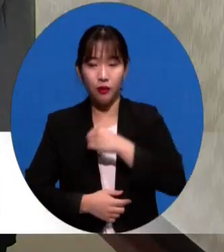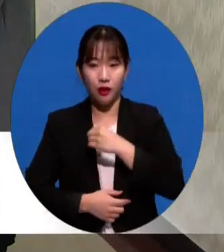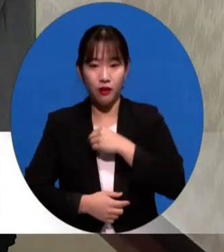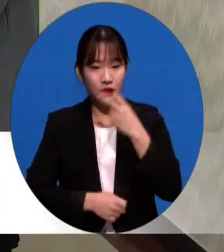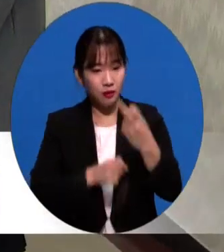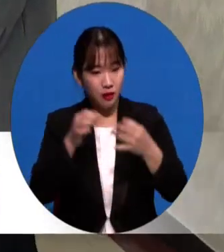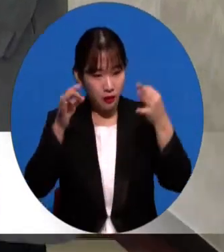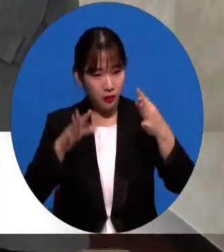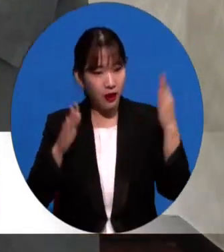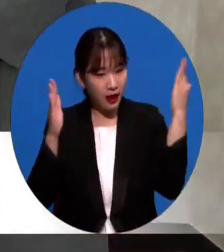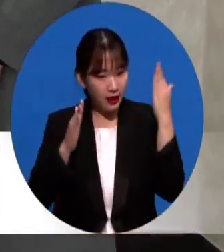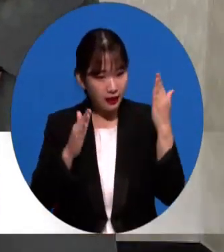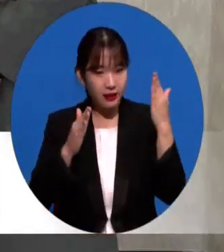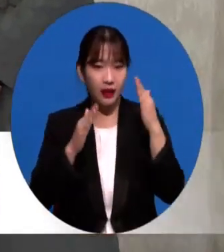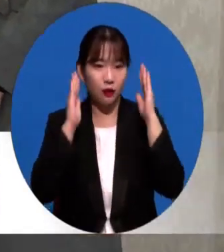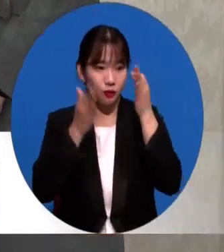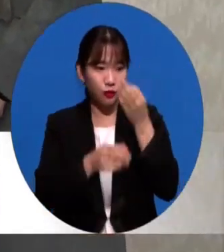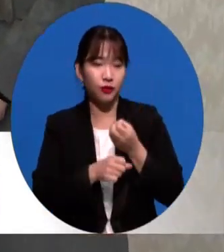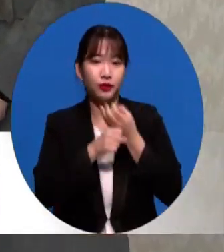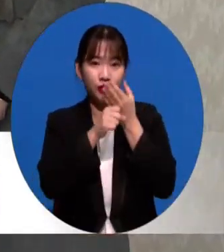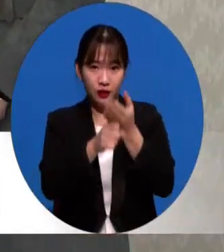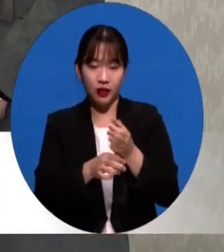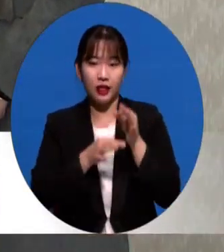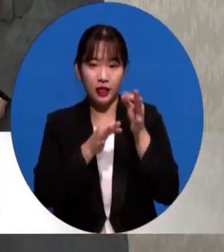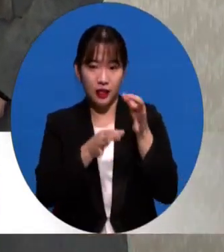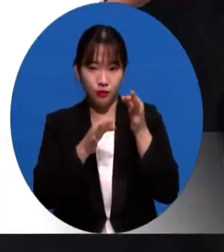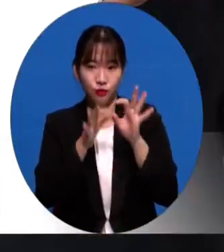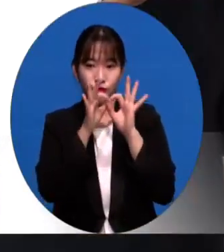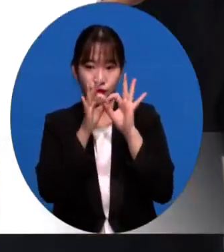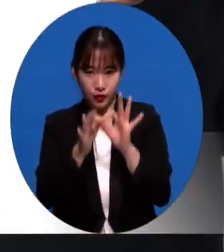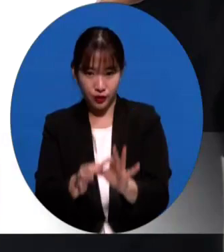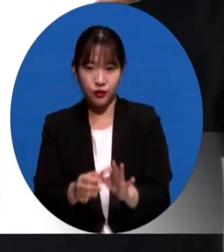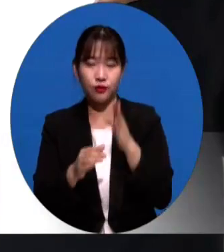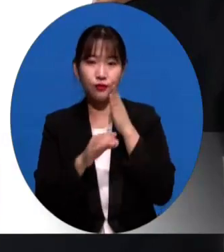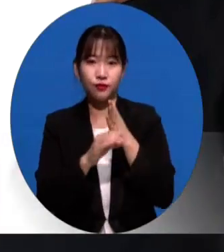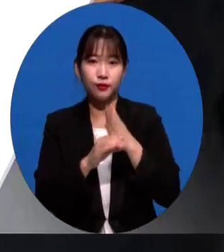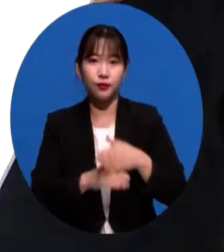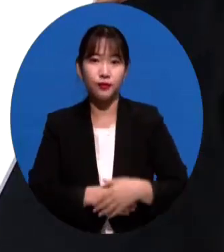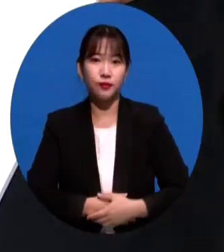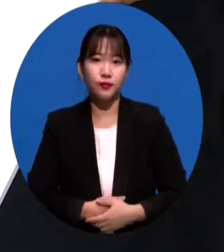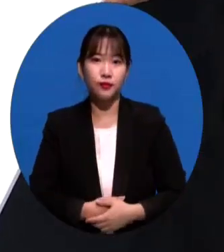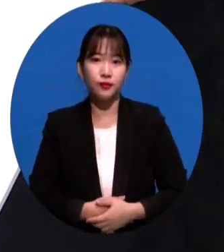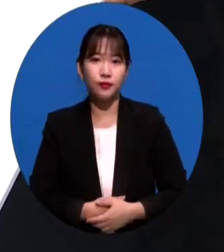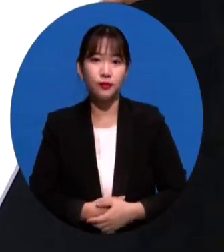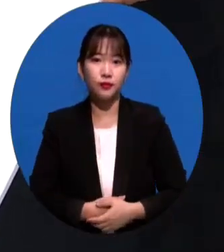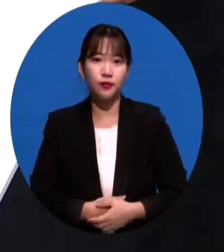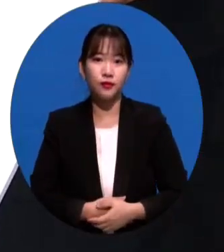인재 6승을 위한 우수인재 장학금을 전달하는 등 꾸준히 나눔을 실천해오고 있습니다